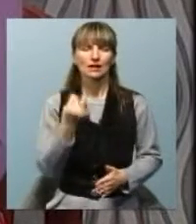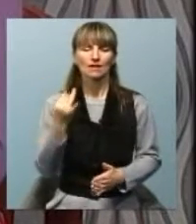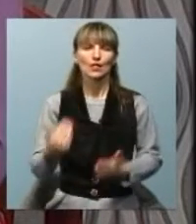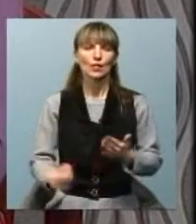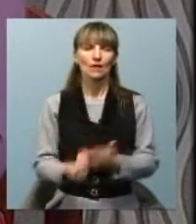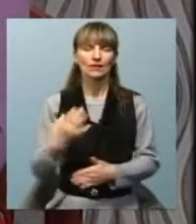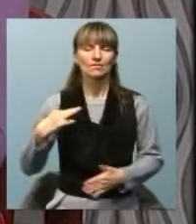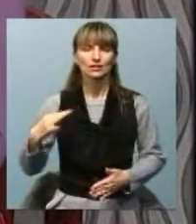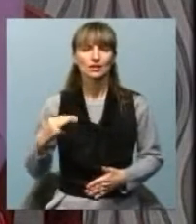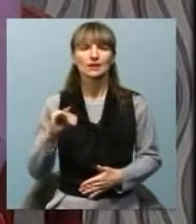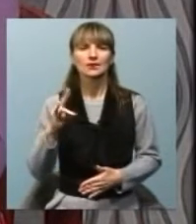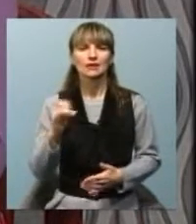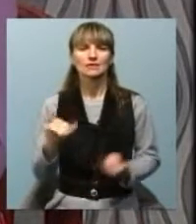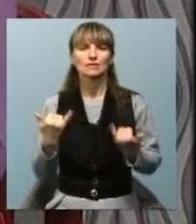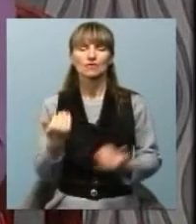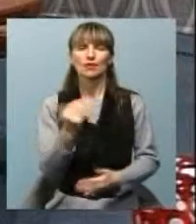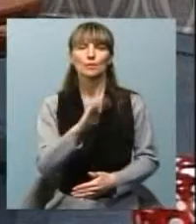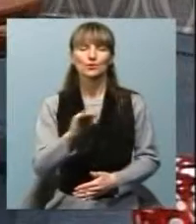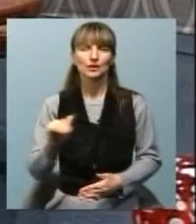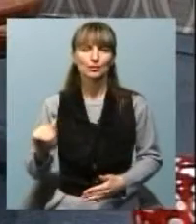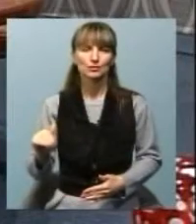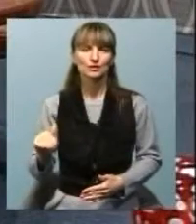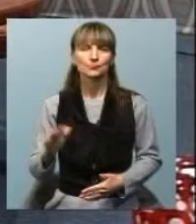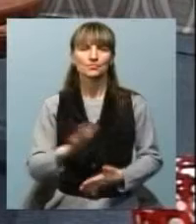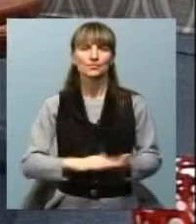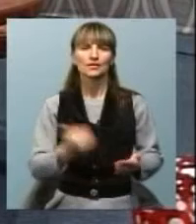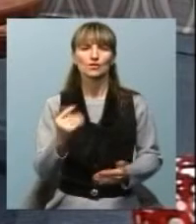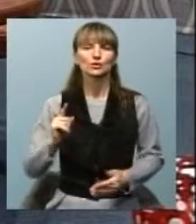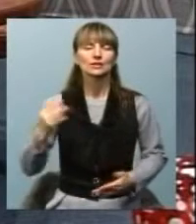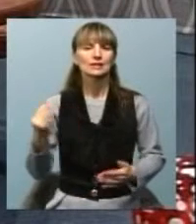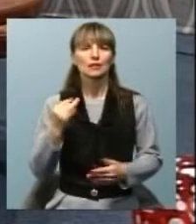цікавих нових речей. Ну, а на сьогодні ми з вами прощаємося. Далі на вас